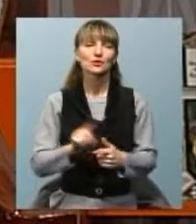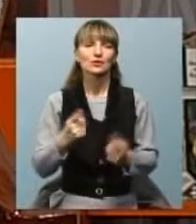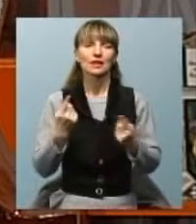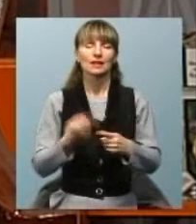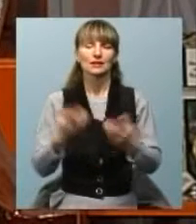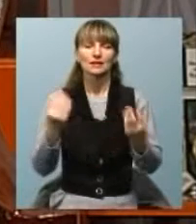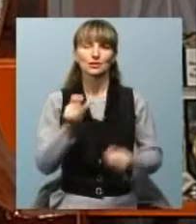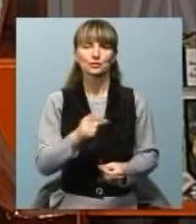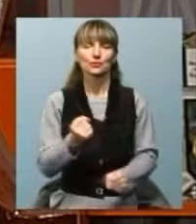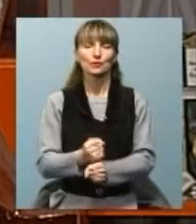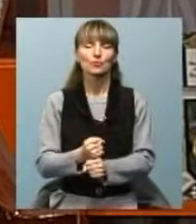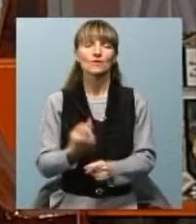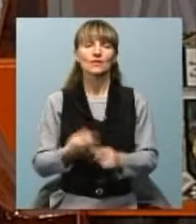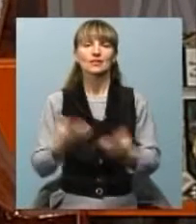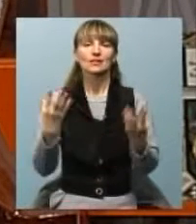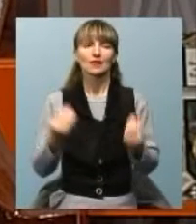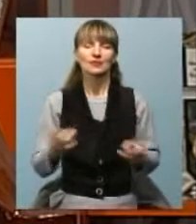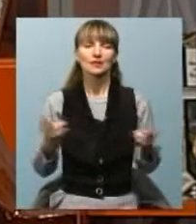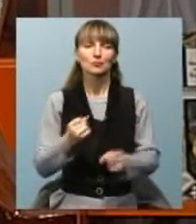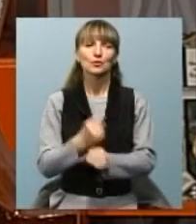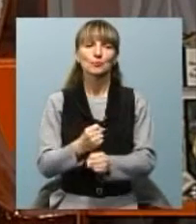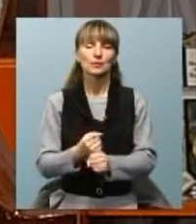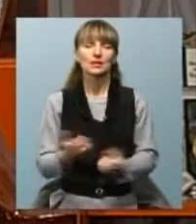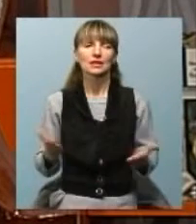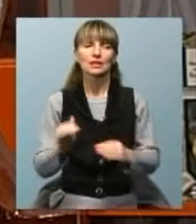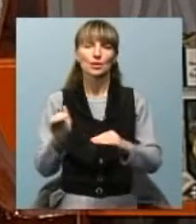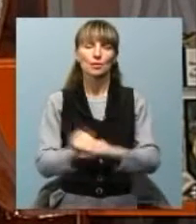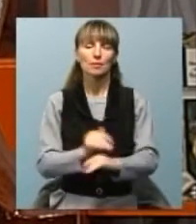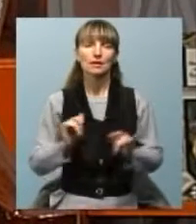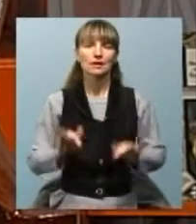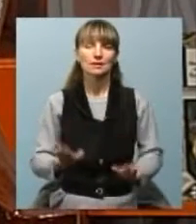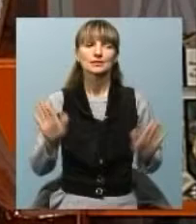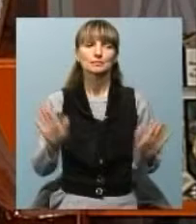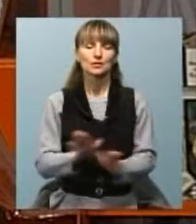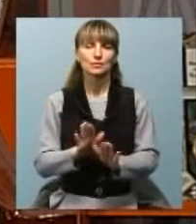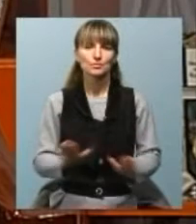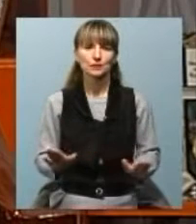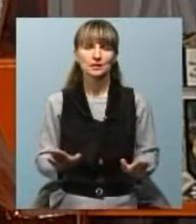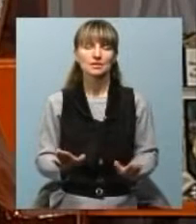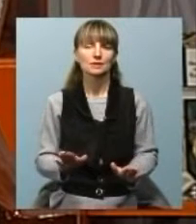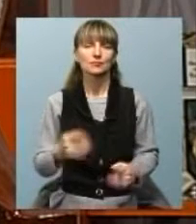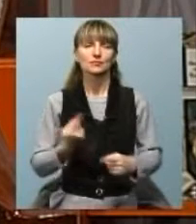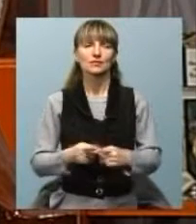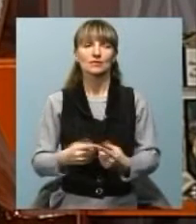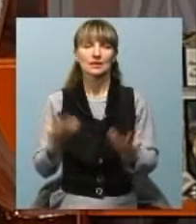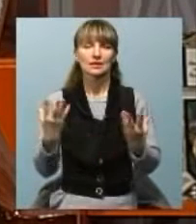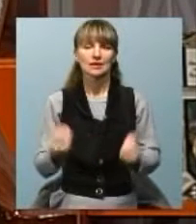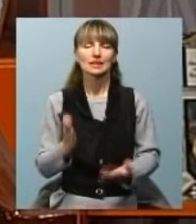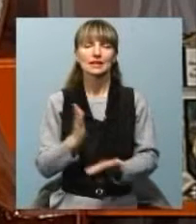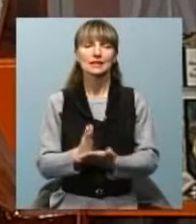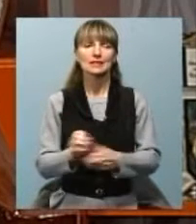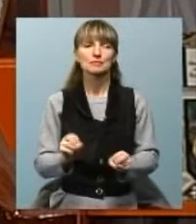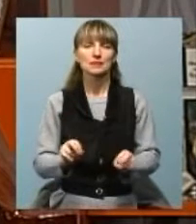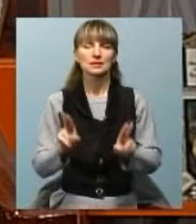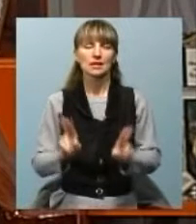люди роблять? В цей день треба робити якісь добрі справи, співати пісні. Та в цей день є таке